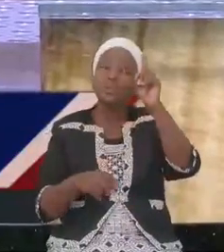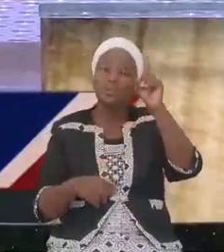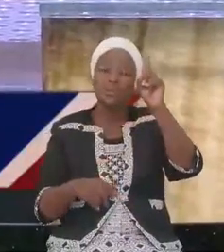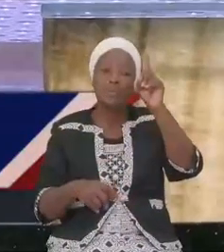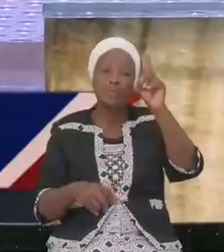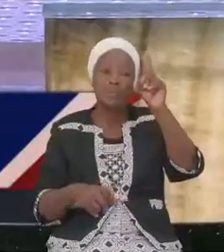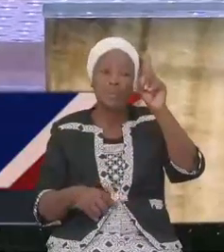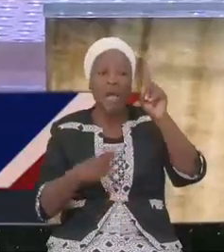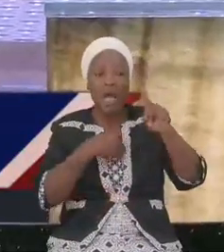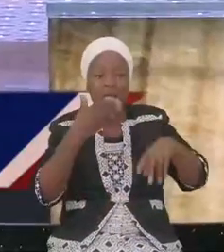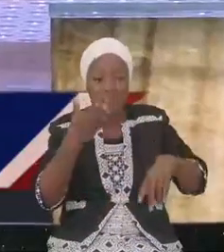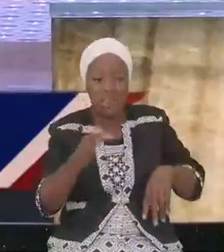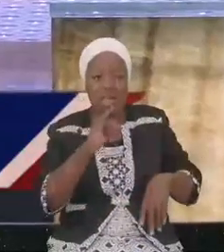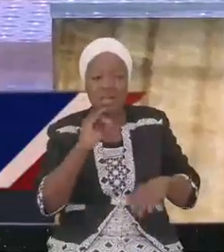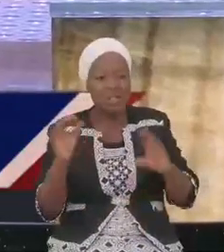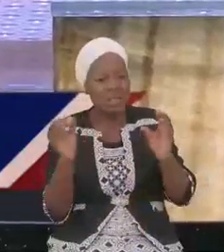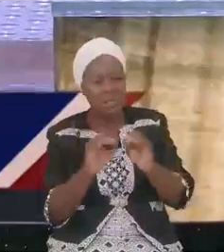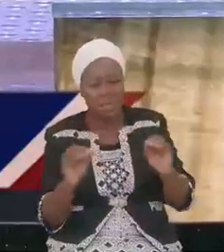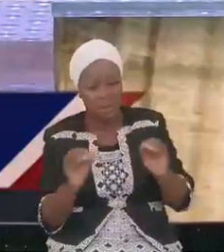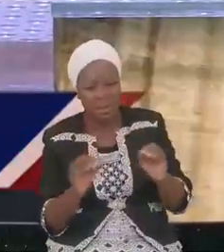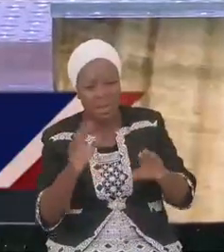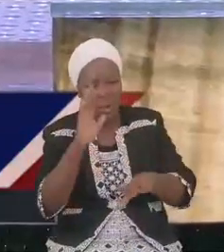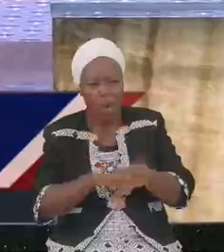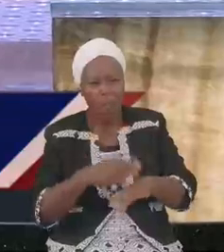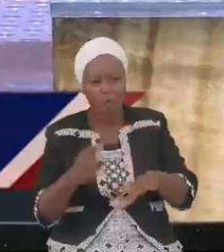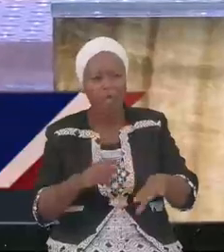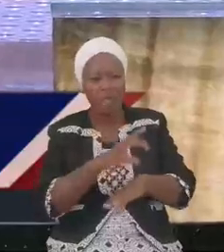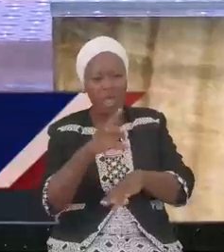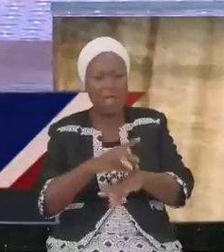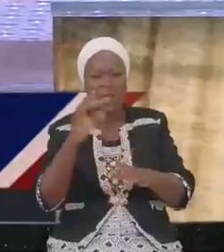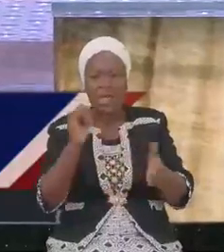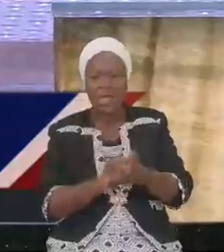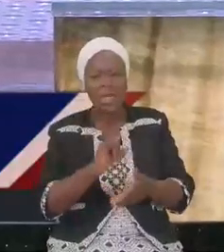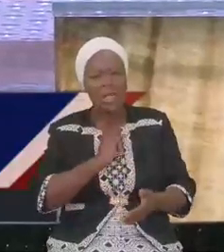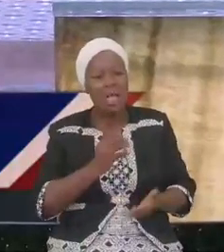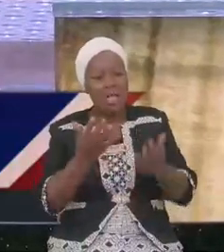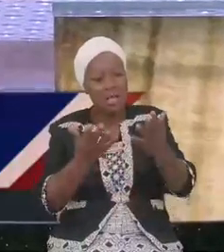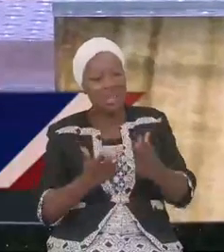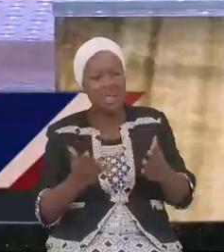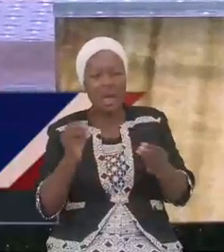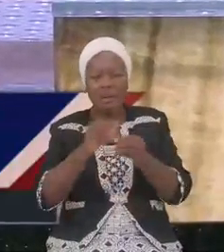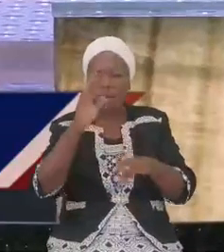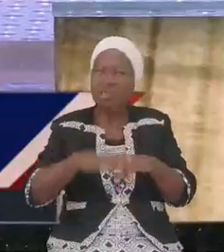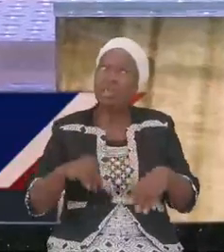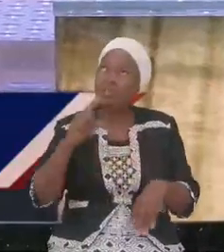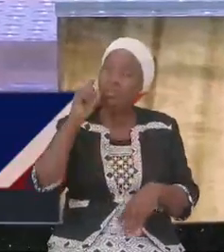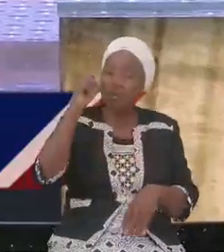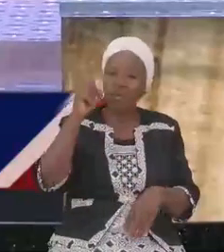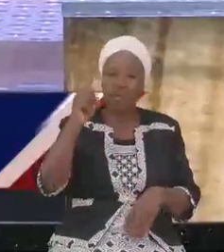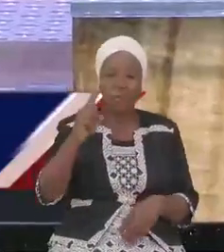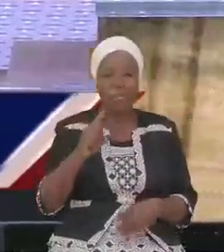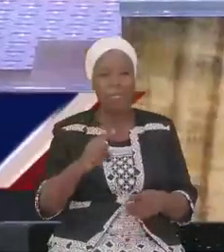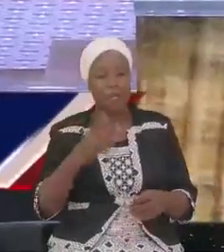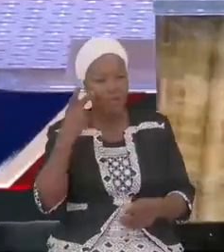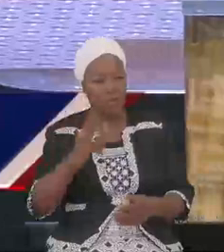Et sur la terre, je ne prends plaisir qu'à toi. Voilà le verset